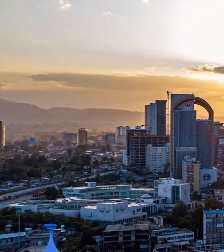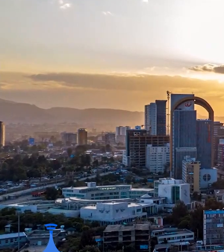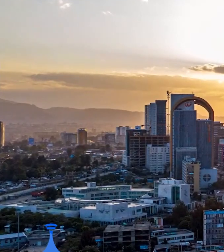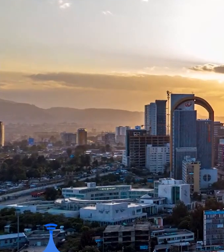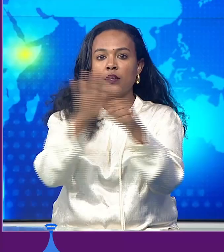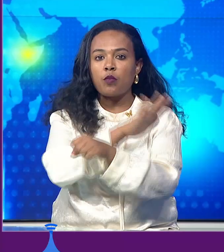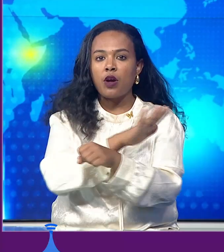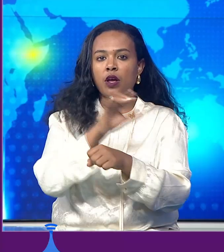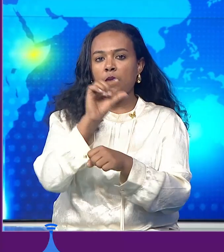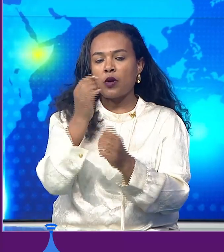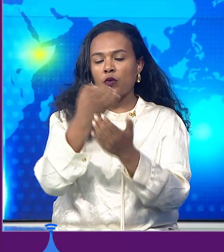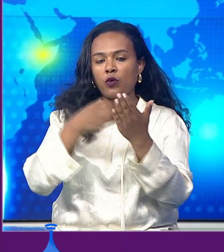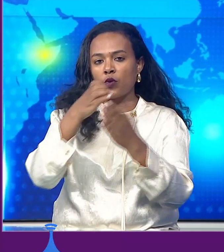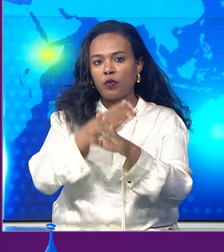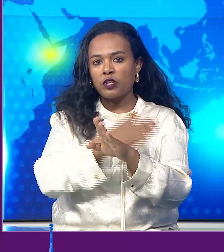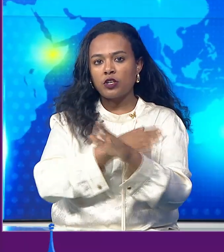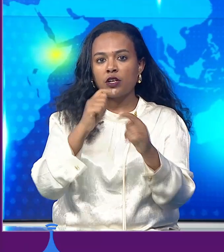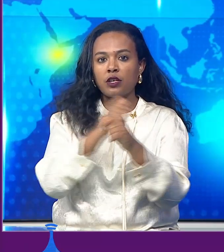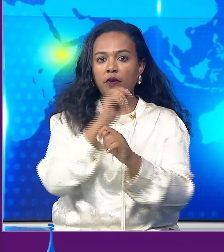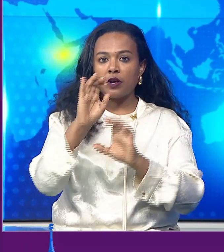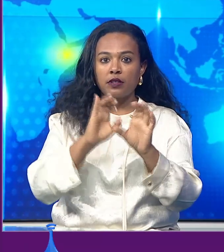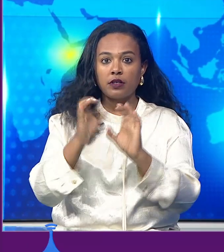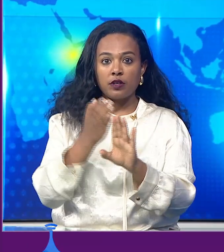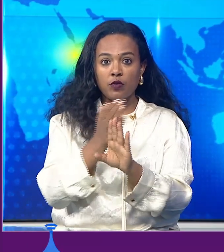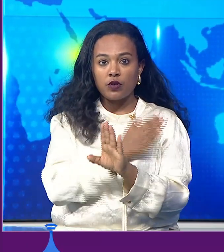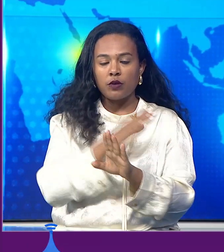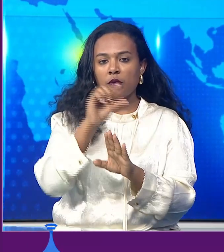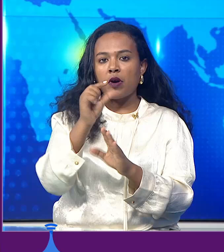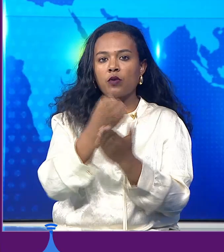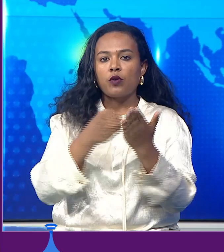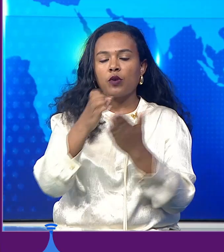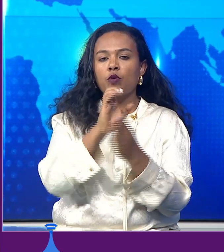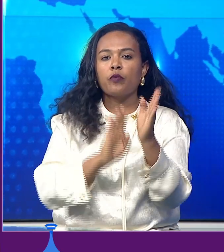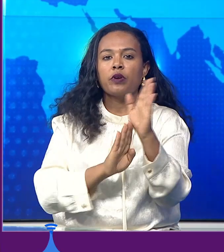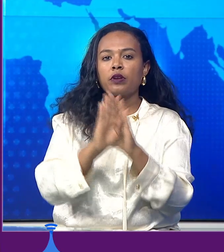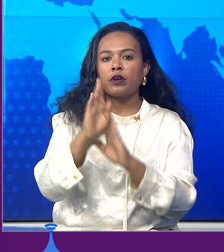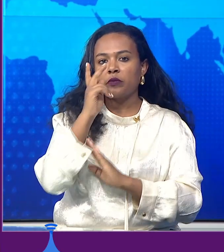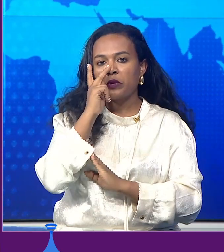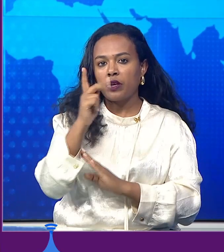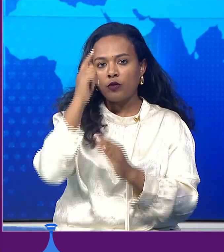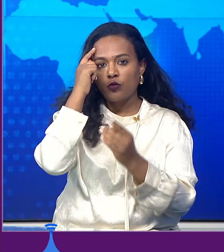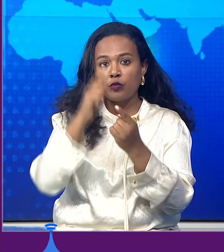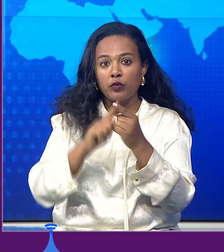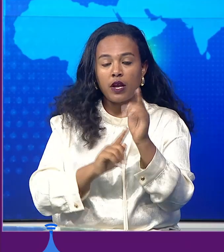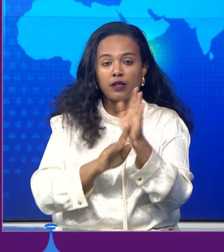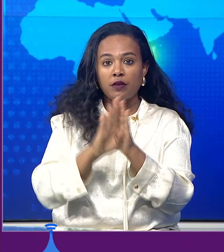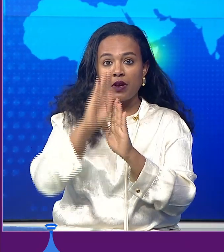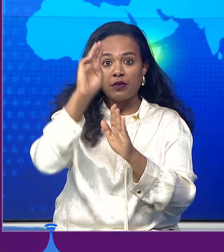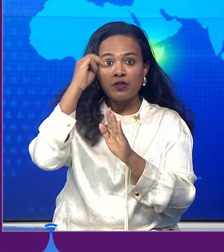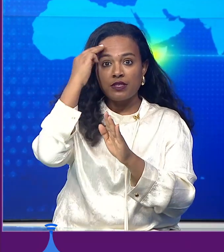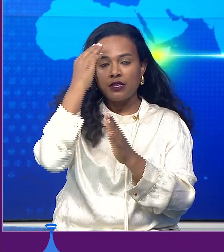የተሟላ የማክሮ ኢኮኖሚ ማሻሻያው ተግባራዊ ከተደረገ ወዲህ በማክሮ ኢኮኖሚ ዘርፍ እድገት መታየቱን የፕላንና ልማት ሚኒስቴር